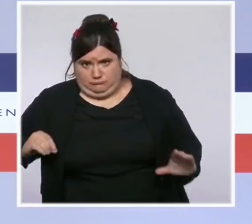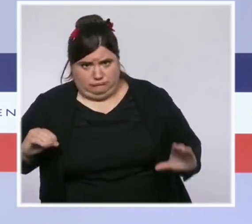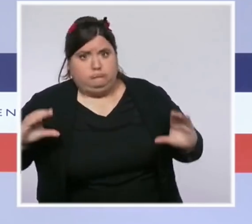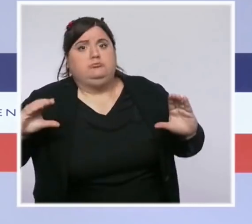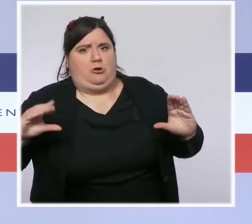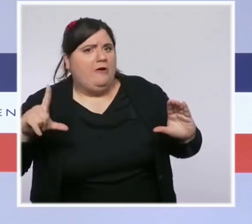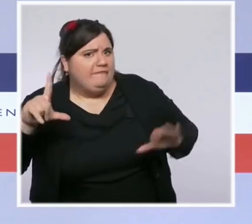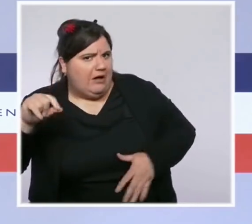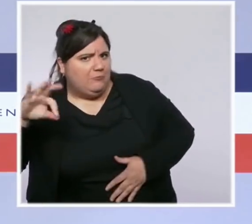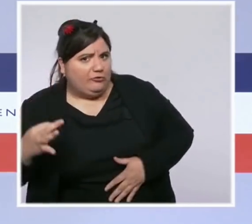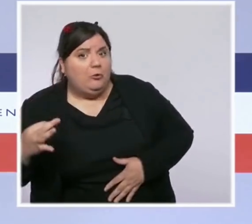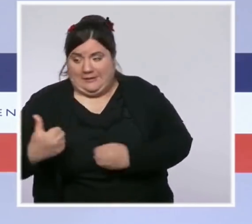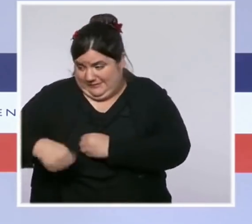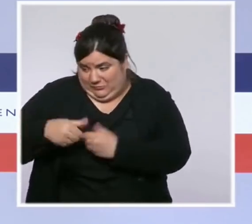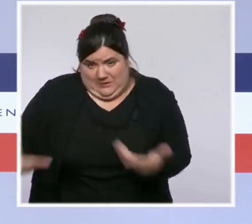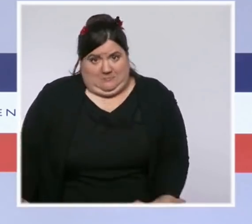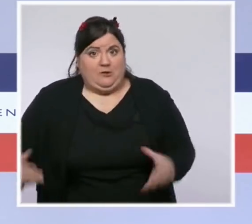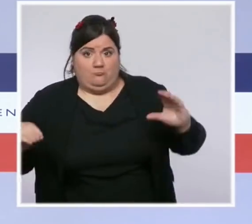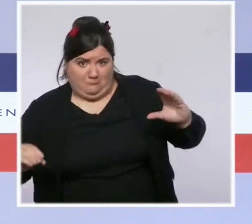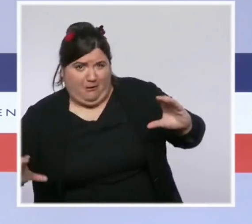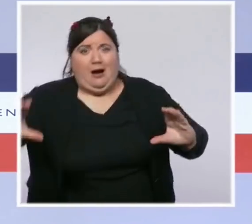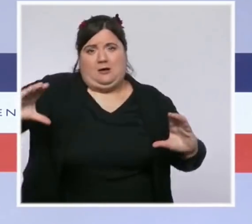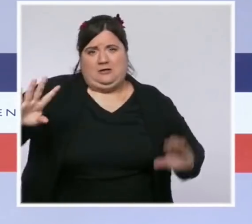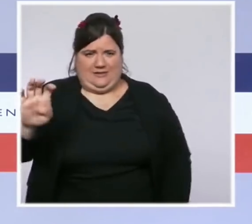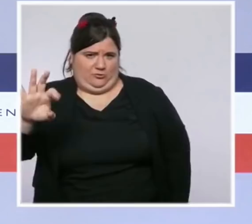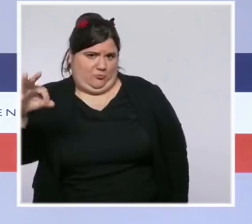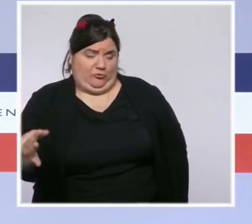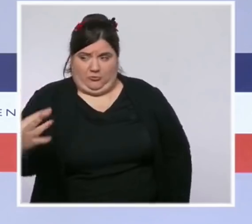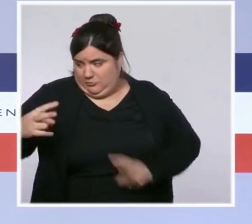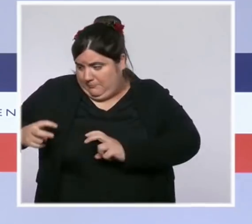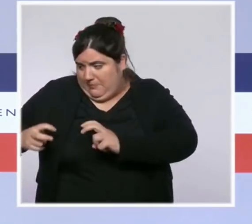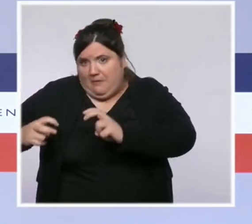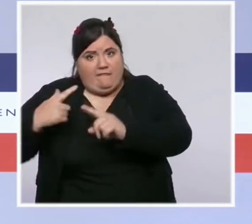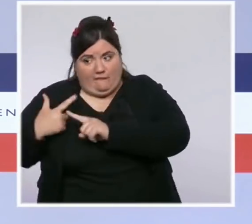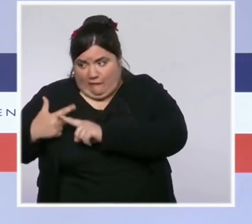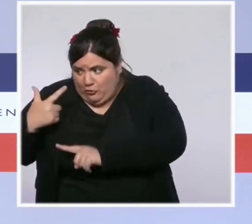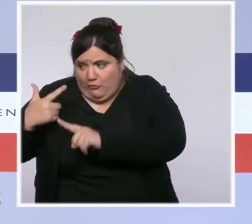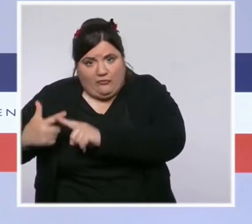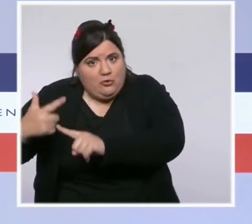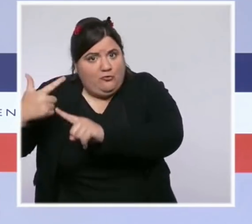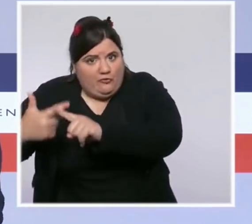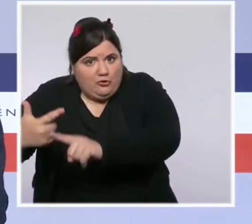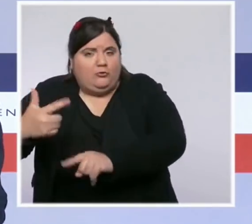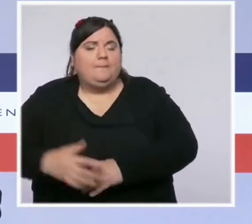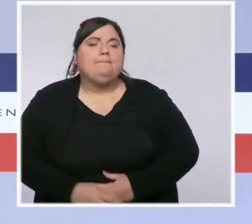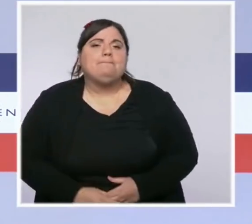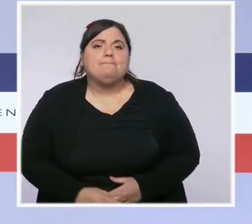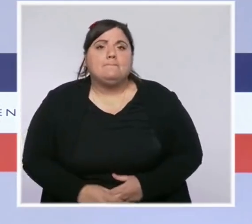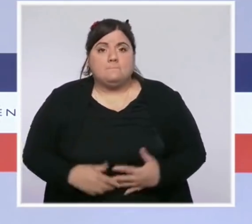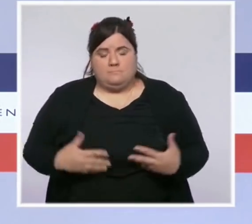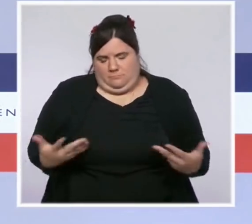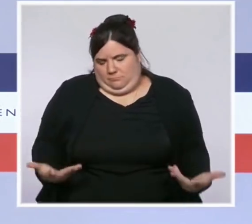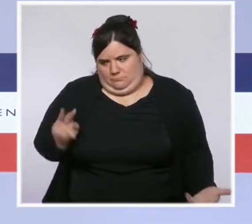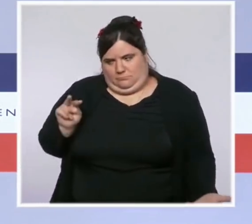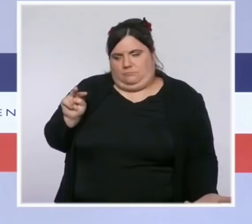des contaminations. Et cette semaine, nous sommes donc à 40% des contaminations dans notre pays liées au variant Delta. En